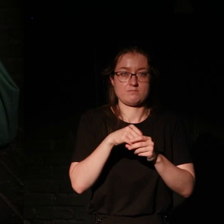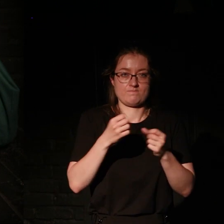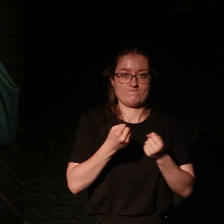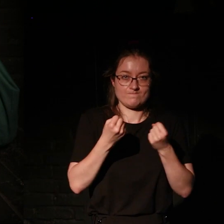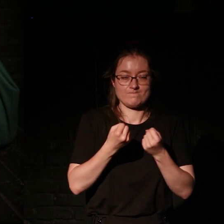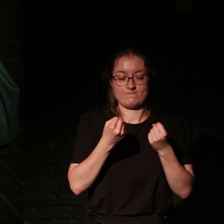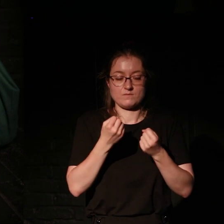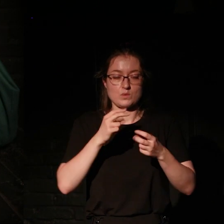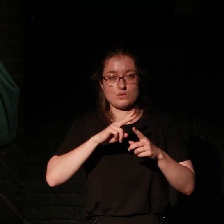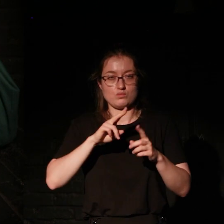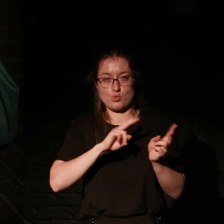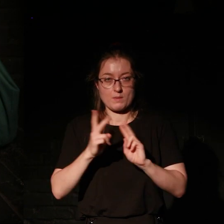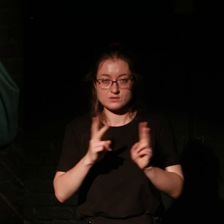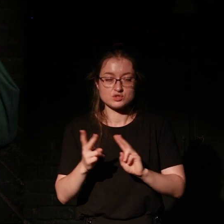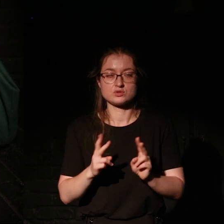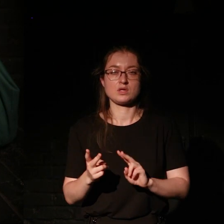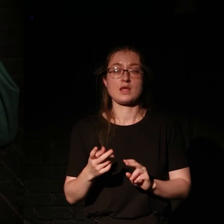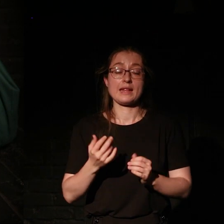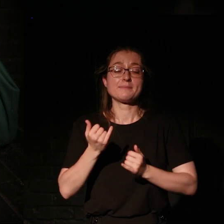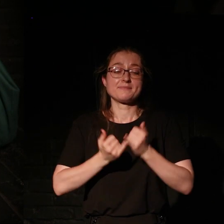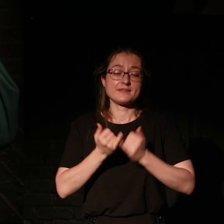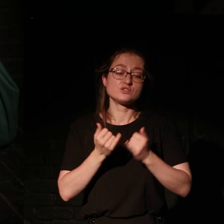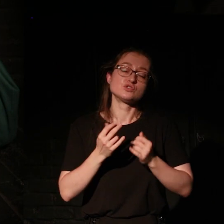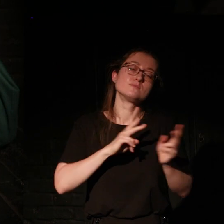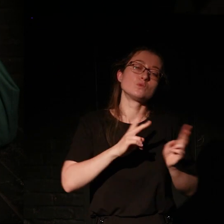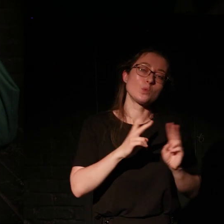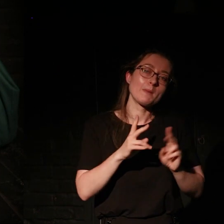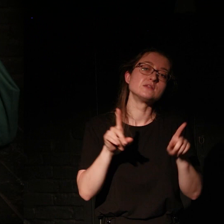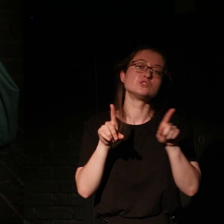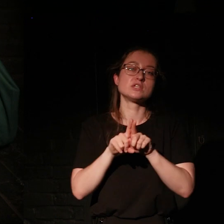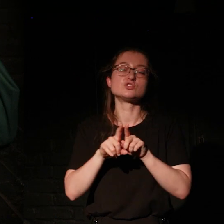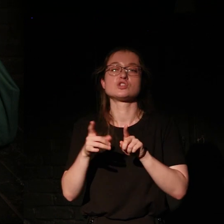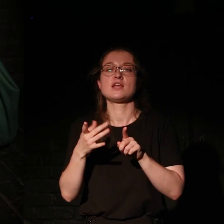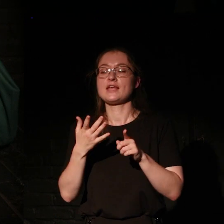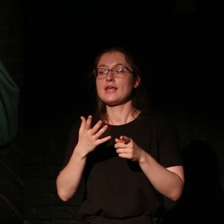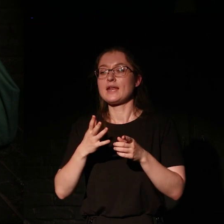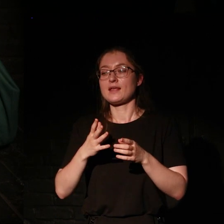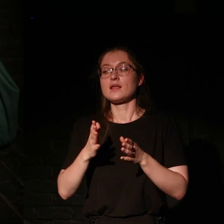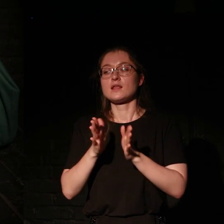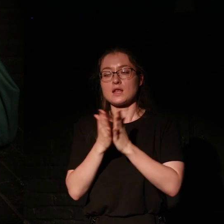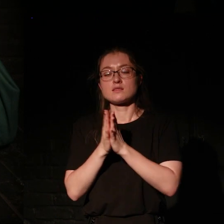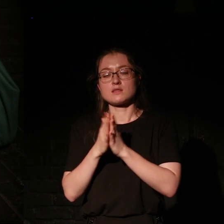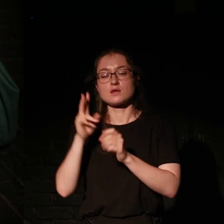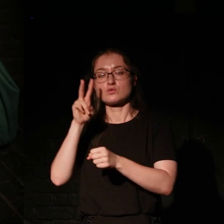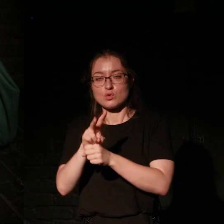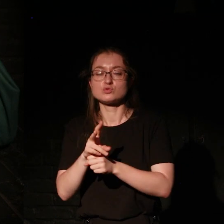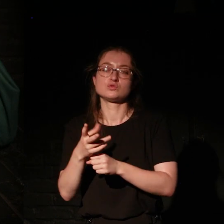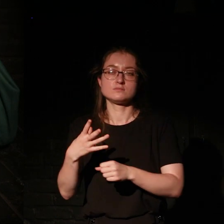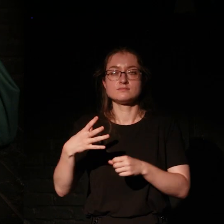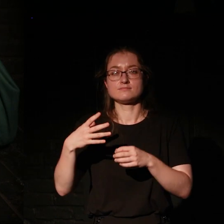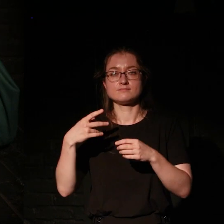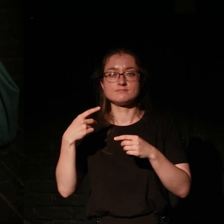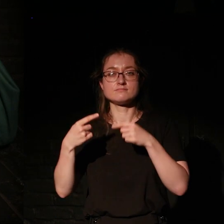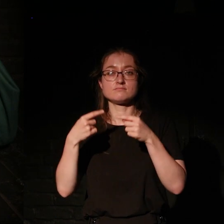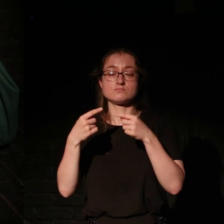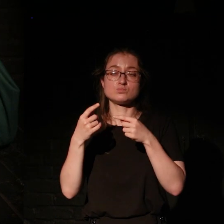Więc jeżeli tłumacze i redaktorzy pochodzą z tak różnych tradycji, no to zawsze musi dojść do jakiegoś kompromisu i czy ten kompromis jest dobry,